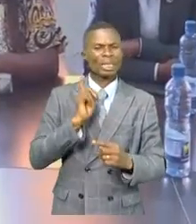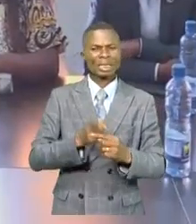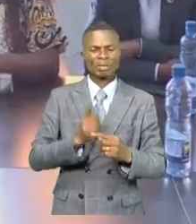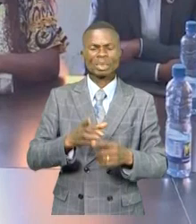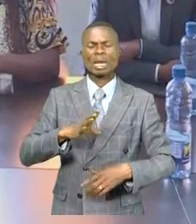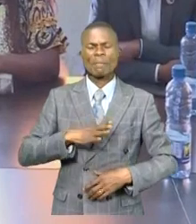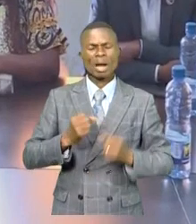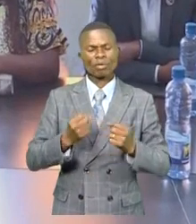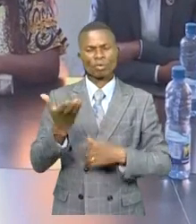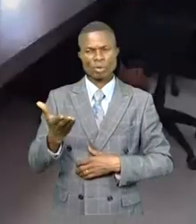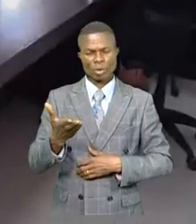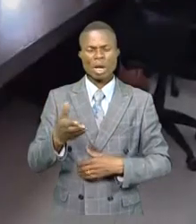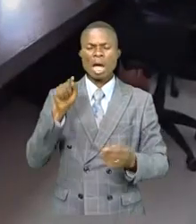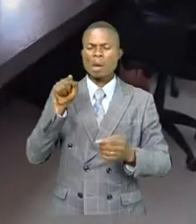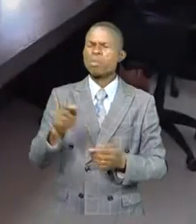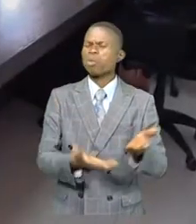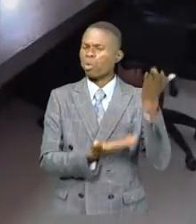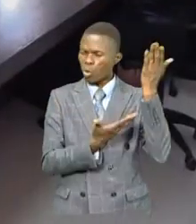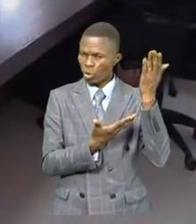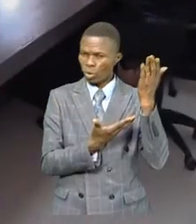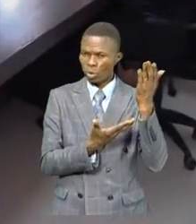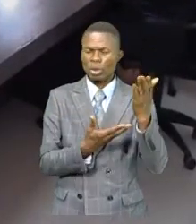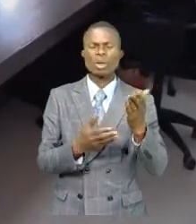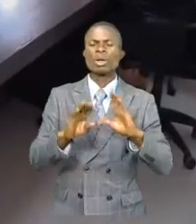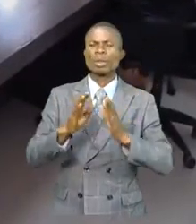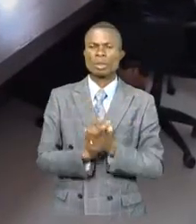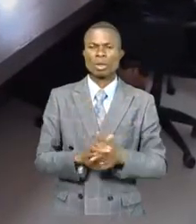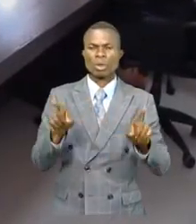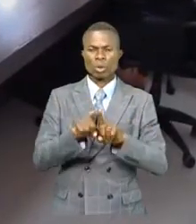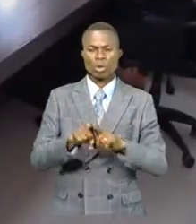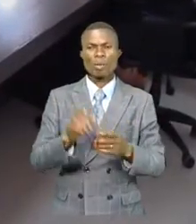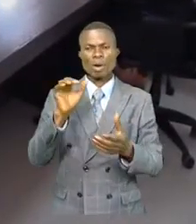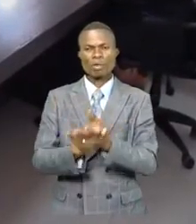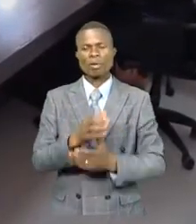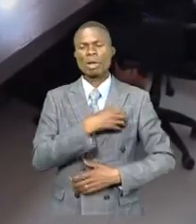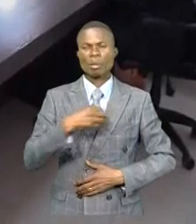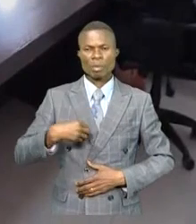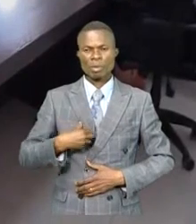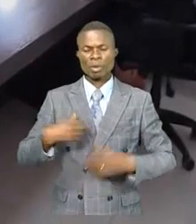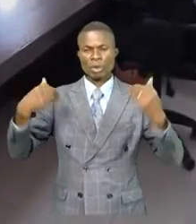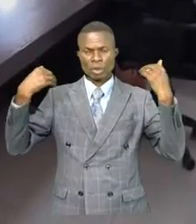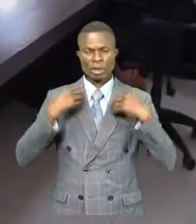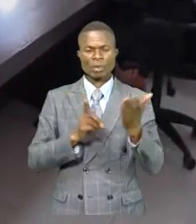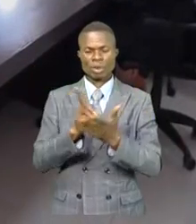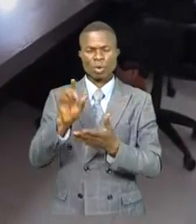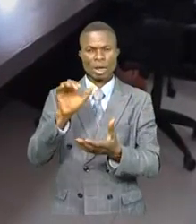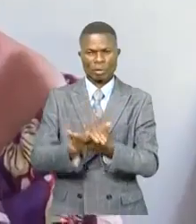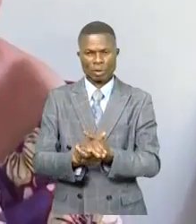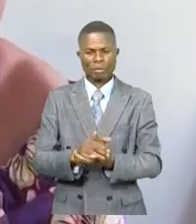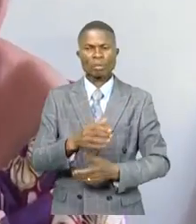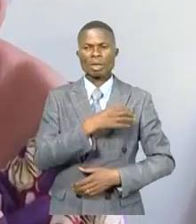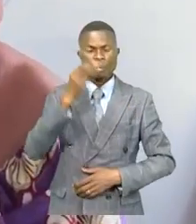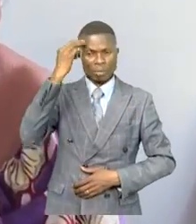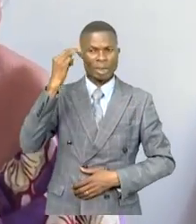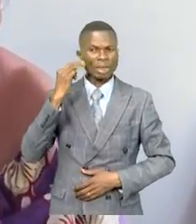doit constituer une priorité des priorités à tous les niveaux. En tant qu'épouse, mère et surtout militante de droits de la femme, la patronne du